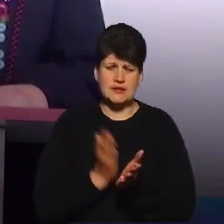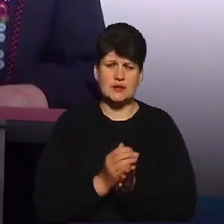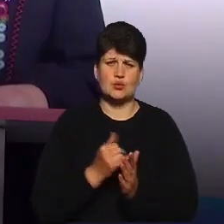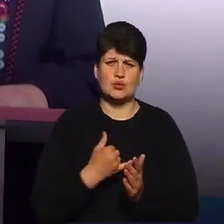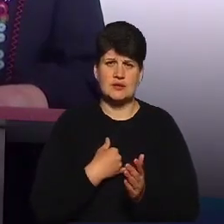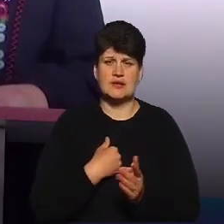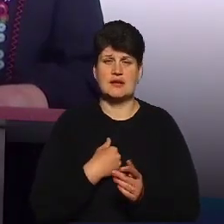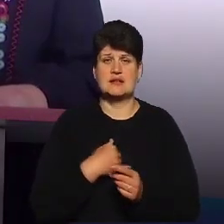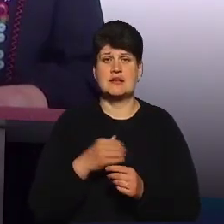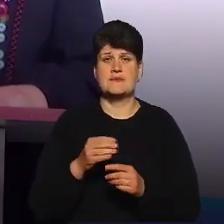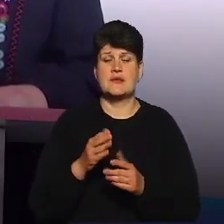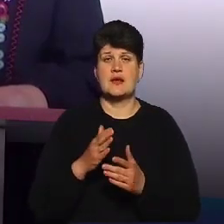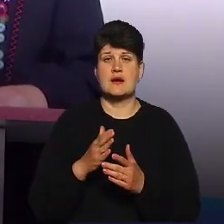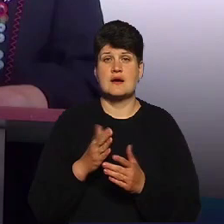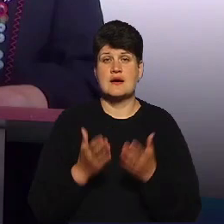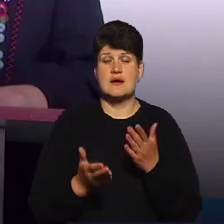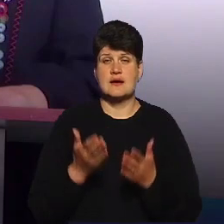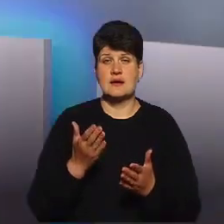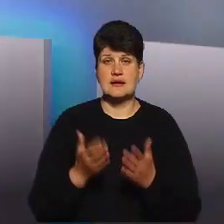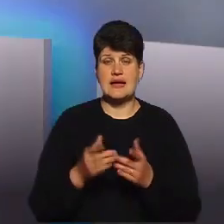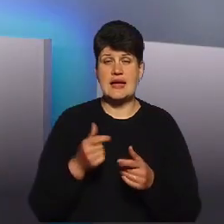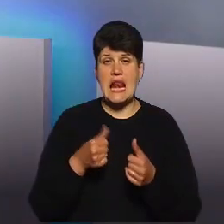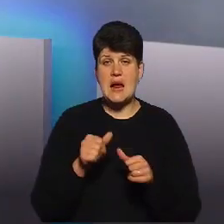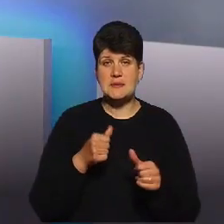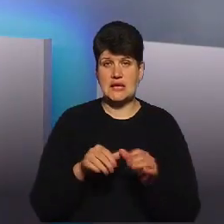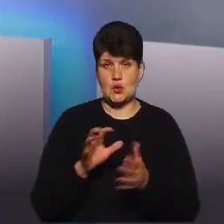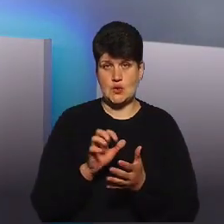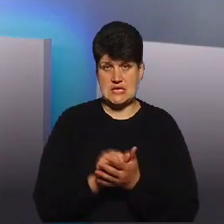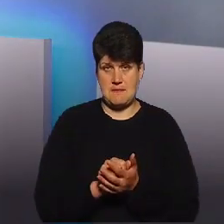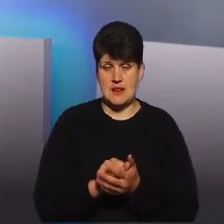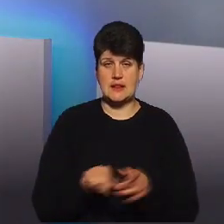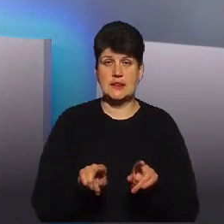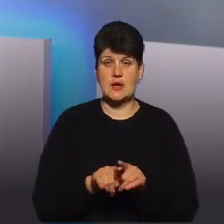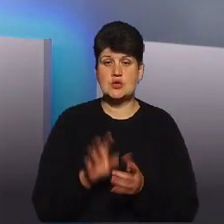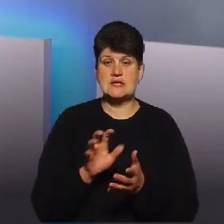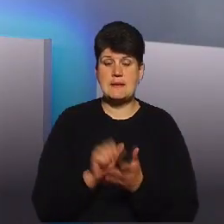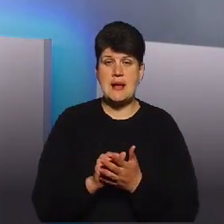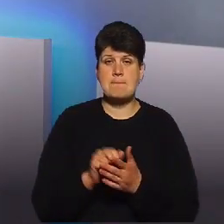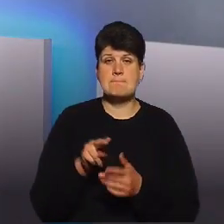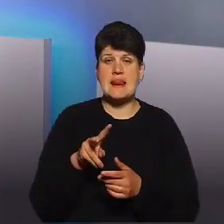є, але ліпниною займалися. Так само займалися з пластиліну, займалися,